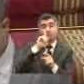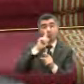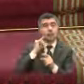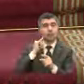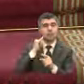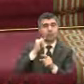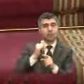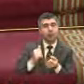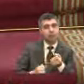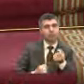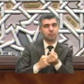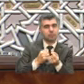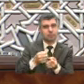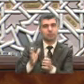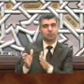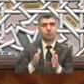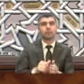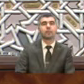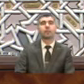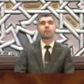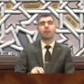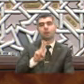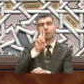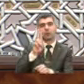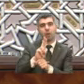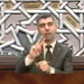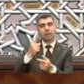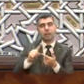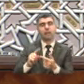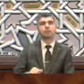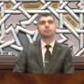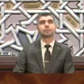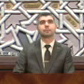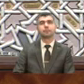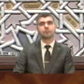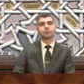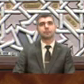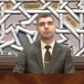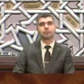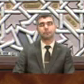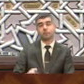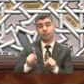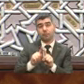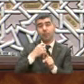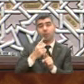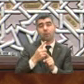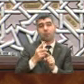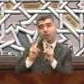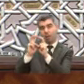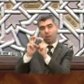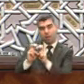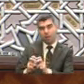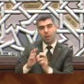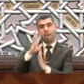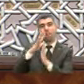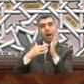شكرا شكرا السيده الوزيره. ونمر الى السؤال الموالي، وهو المتعلق بضعف عدد المستفيدين من